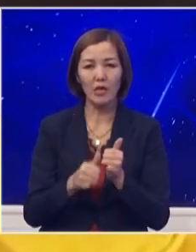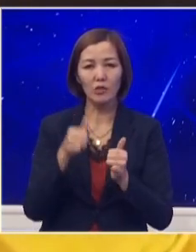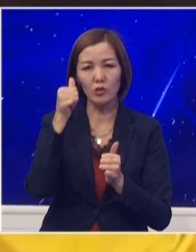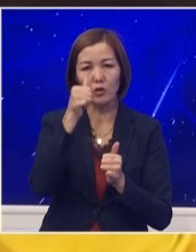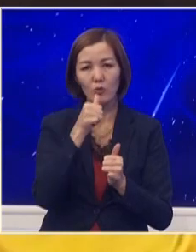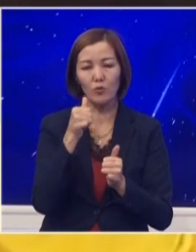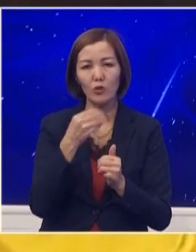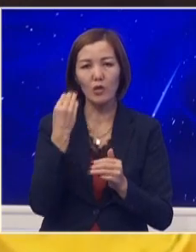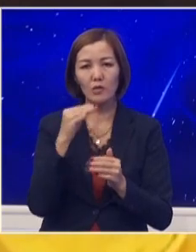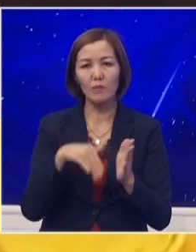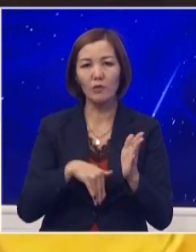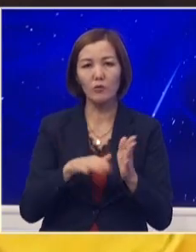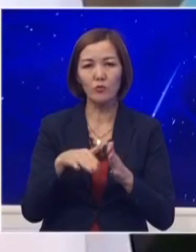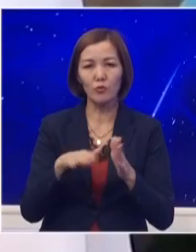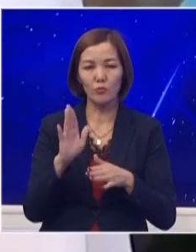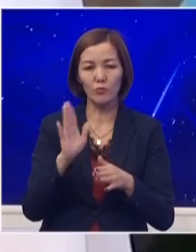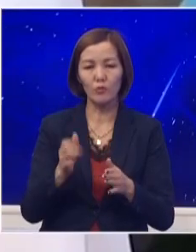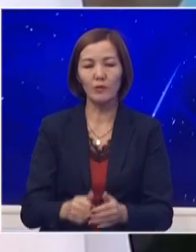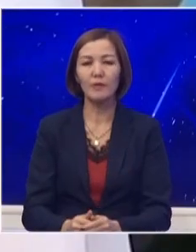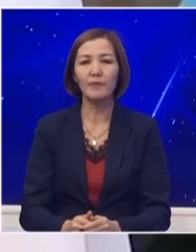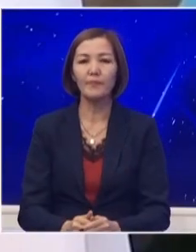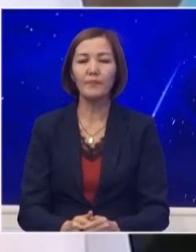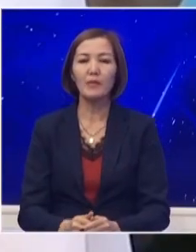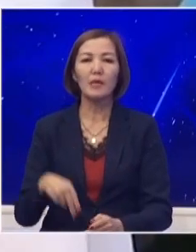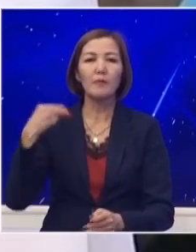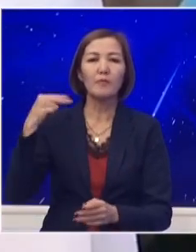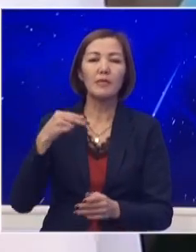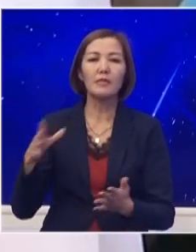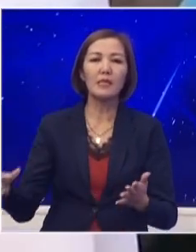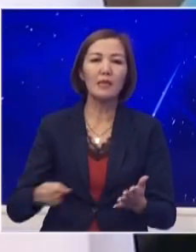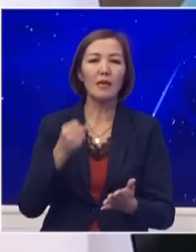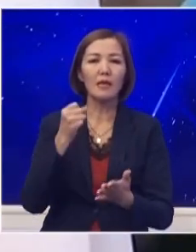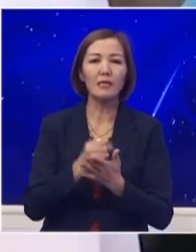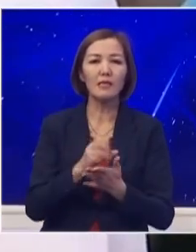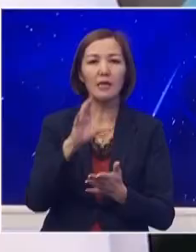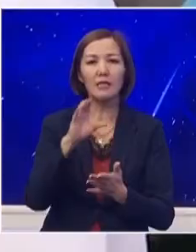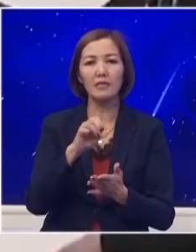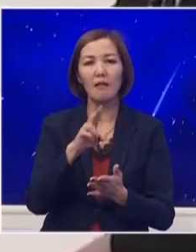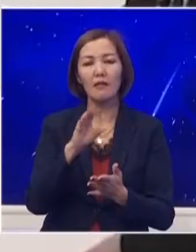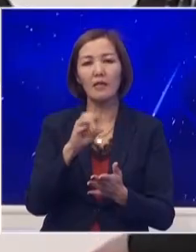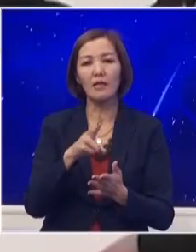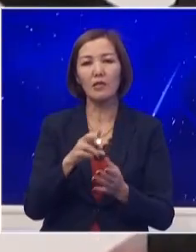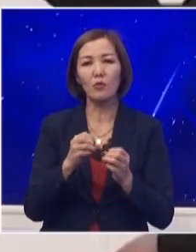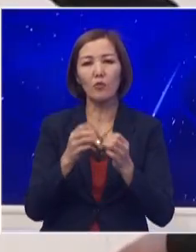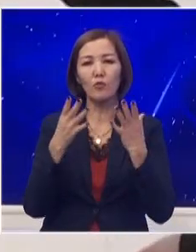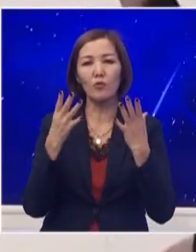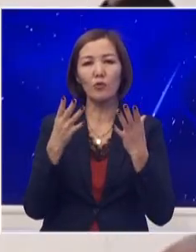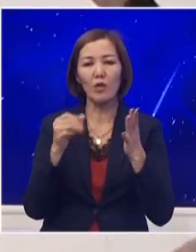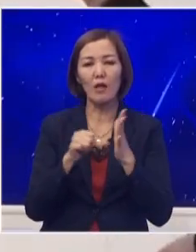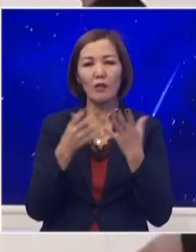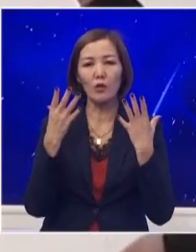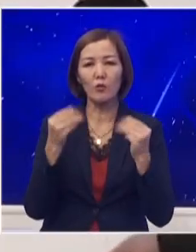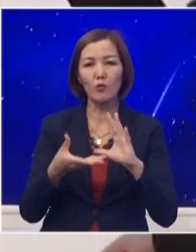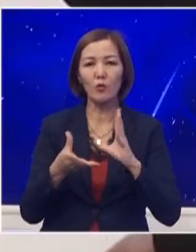сайын сапасы өте жақсарып жатыр. Президентке кандидат Салтанат Тұрсынбекованың үгіт-насихат науқанының 16 күндігі қорытындыланды.